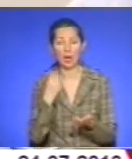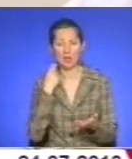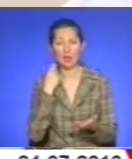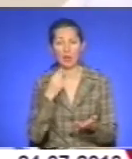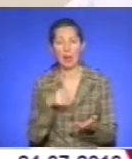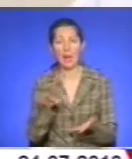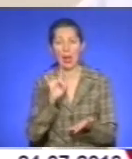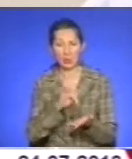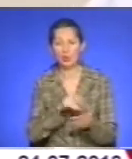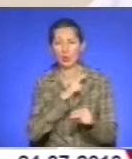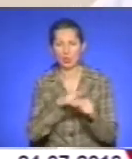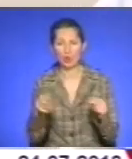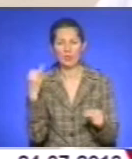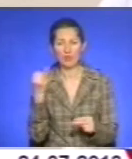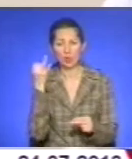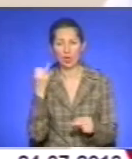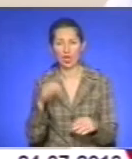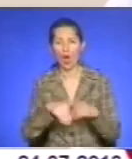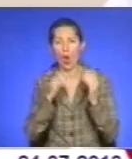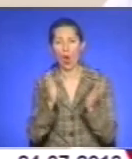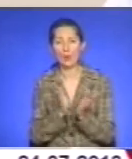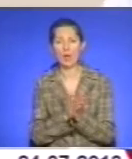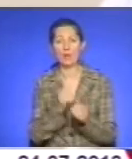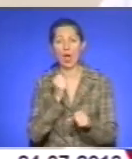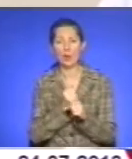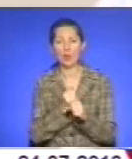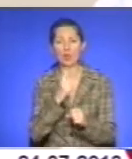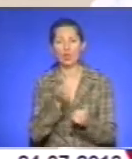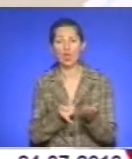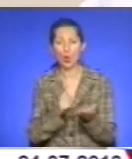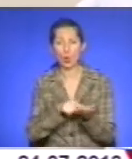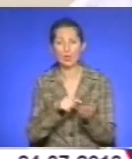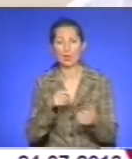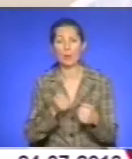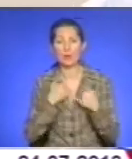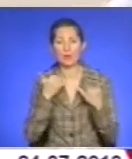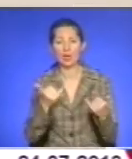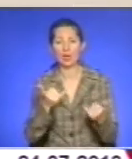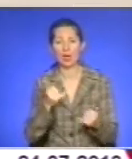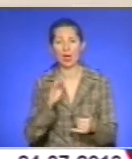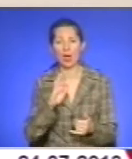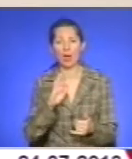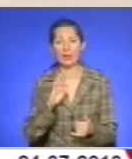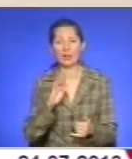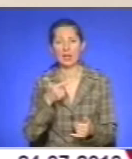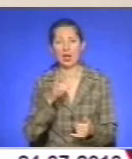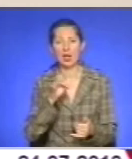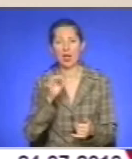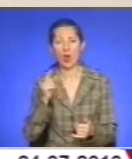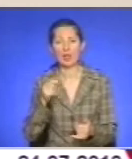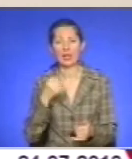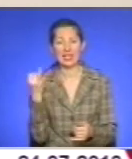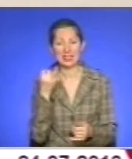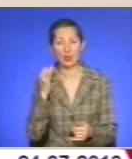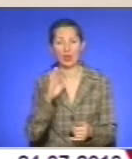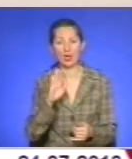історії. Об'ємна, ґрунтовна праця, один розділ присвячений Язлівцю Вартан Григоріан історіями армянських колоній України і